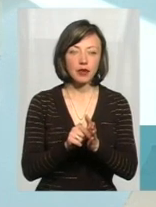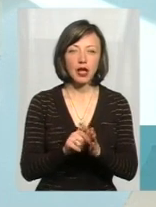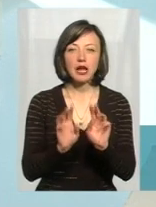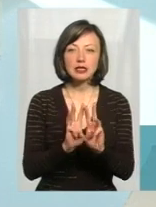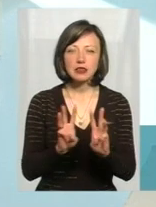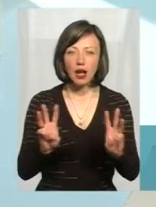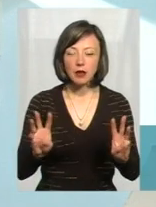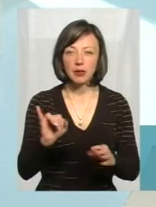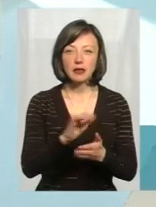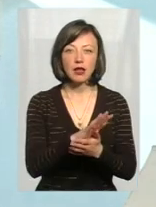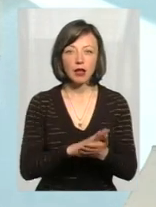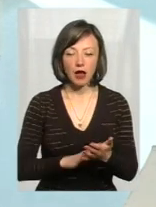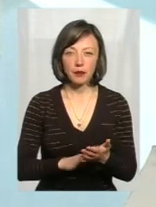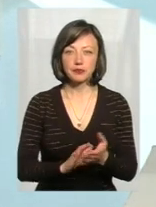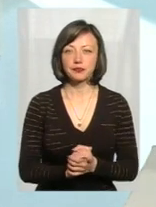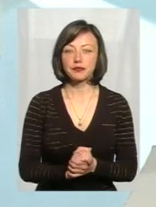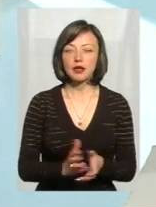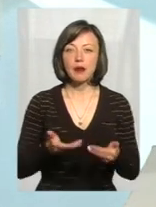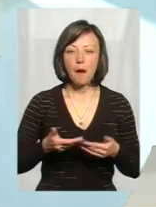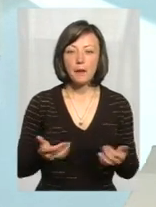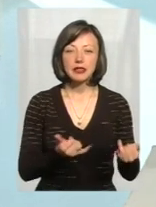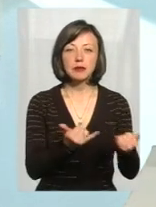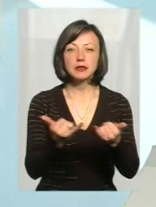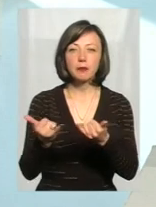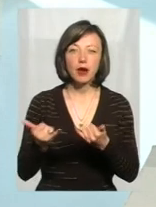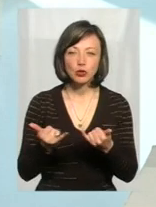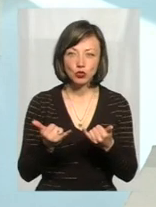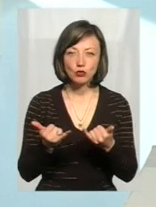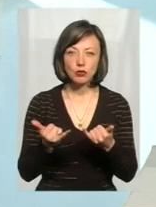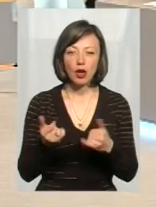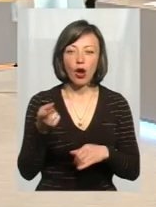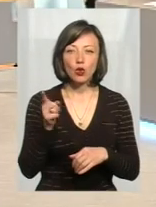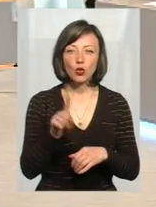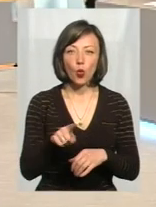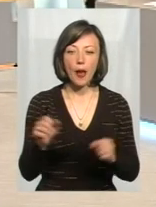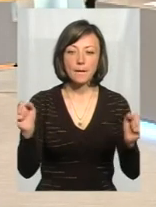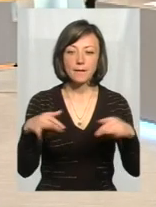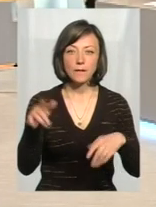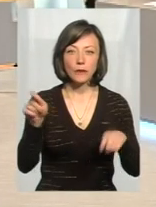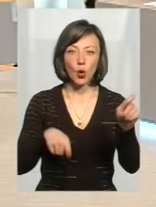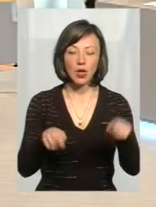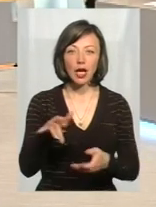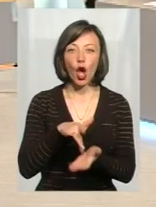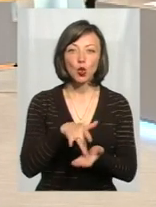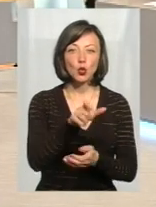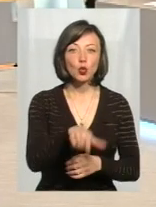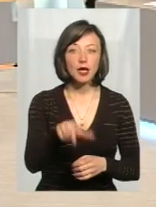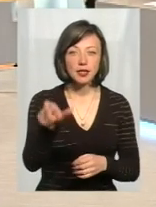сайтами і так далі. Тобто ми забезпечуємо той потік туристів,